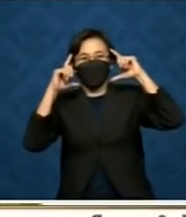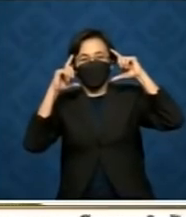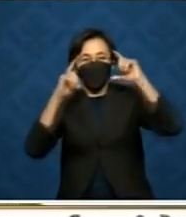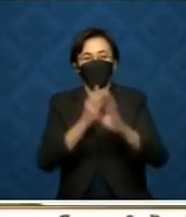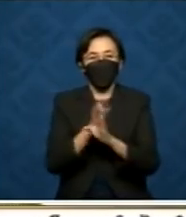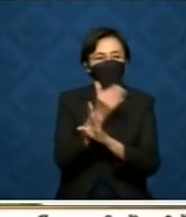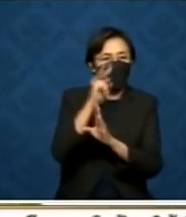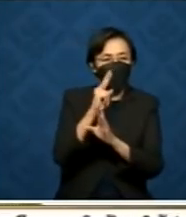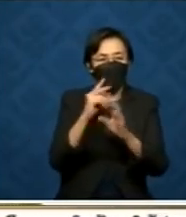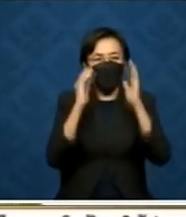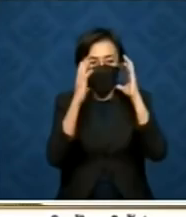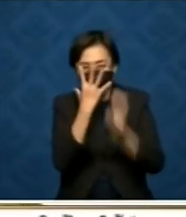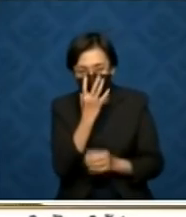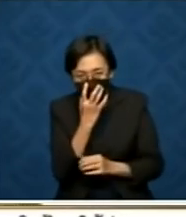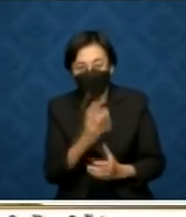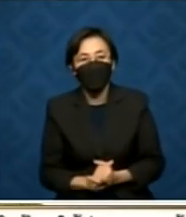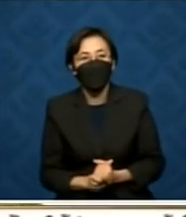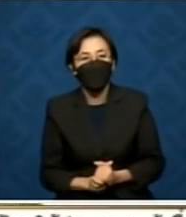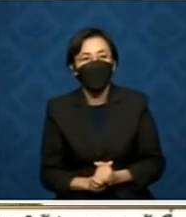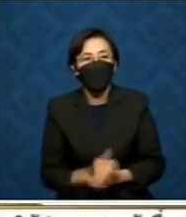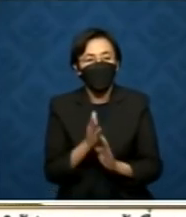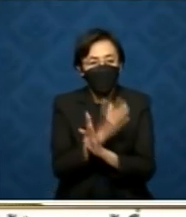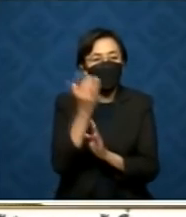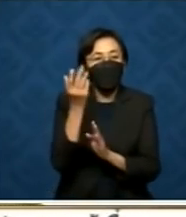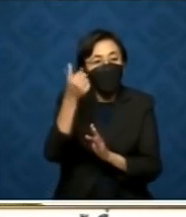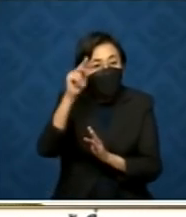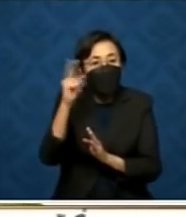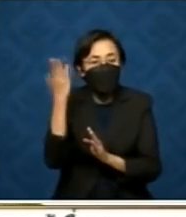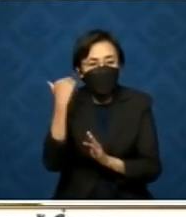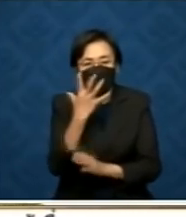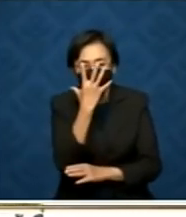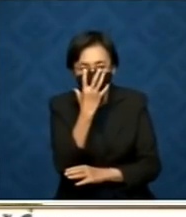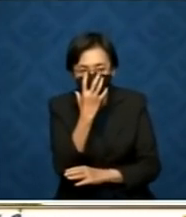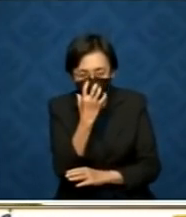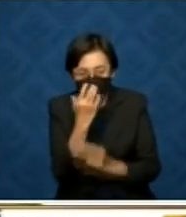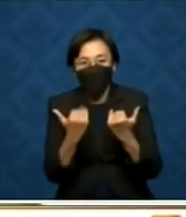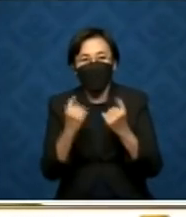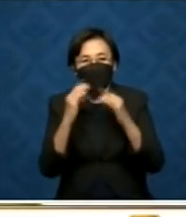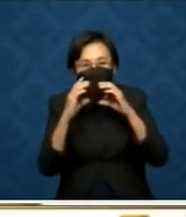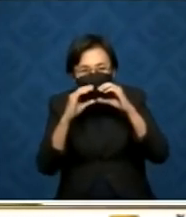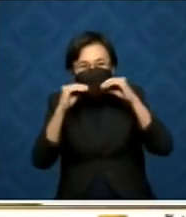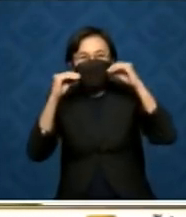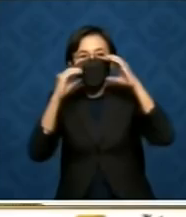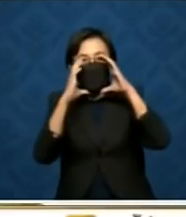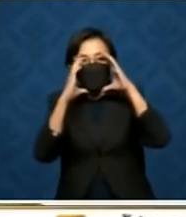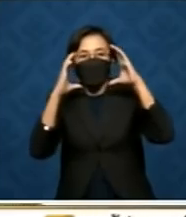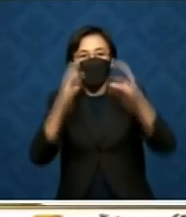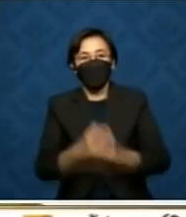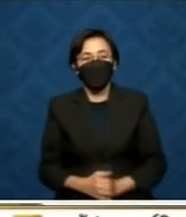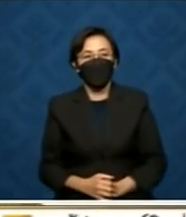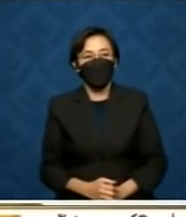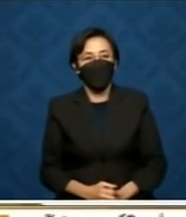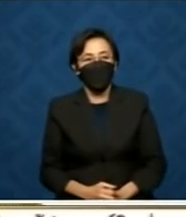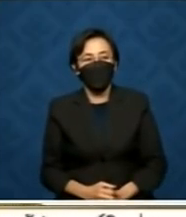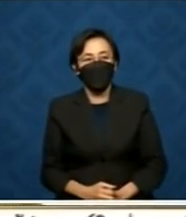จริงบ่เมื่อคืนเมื่อวานนี้หน้าดำปี๋เลยวันนี้หน้าชื่อขึ้นมาหน่อยท่านครับตัวเลข